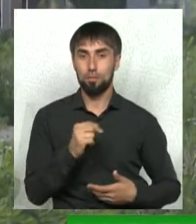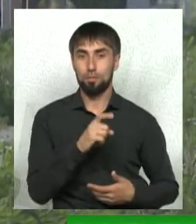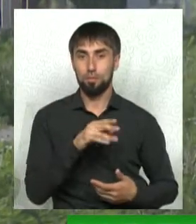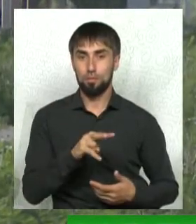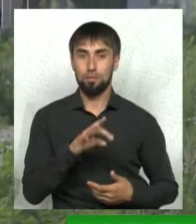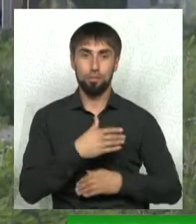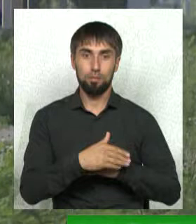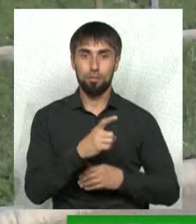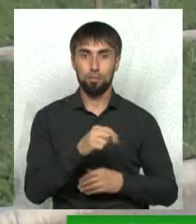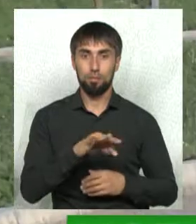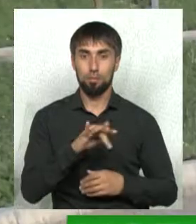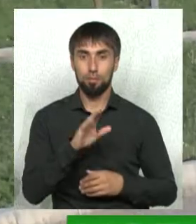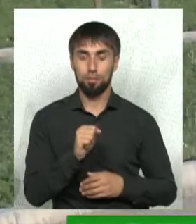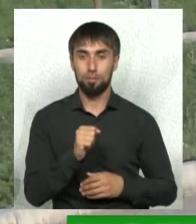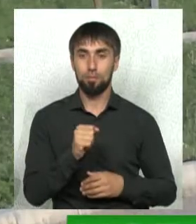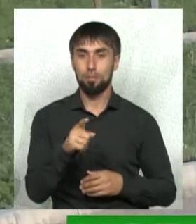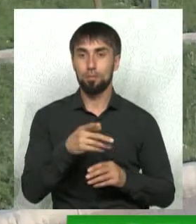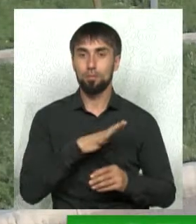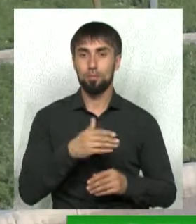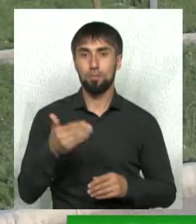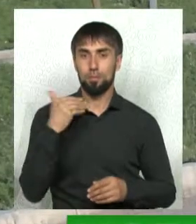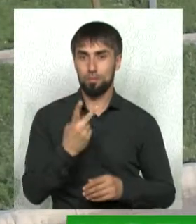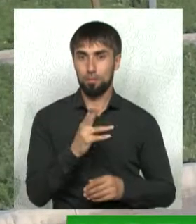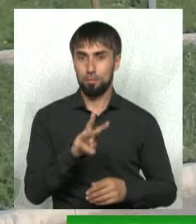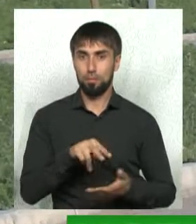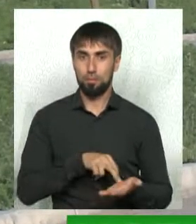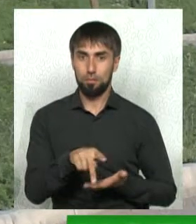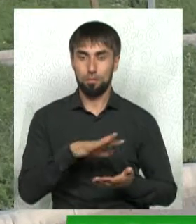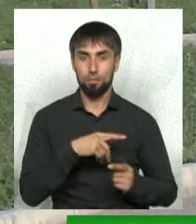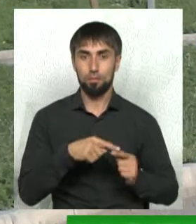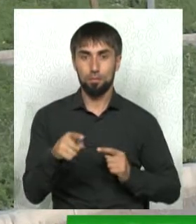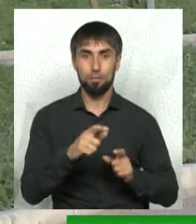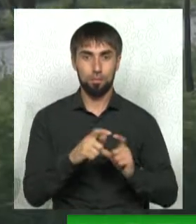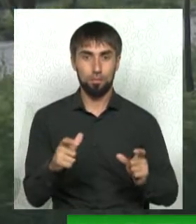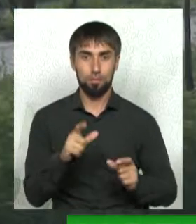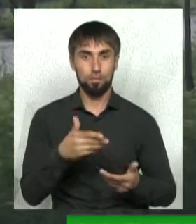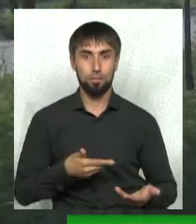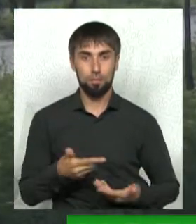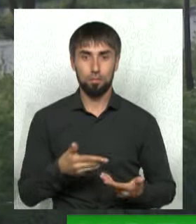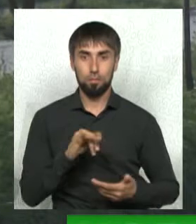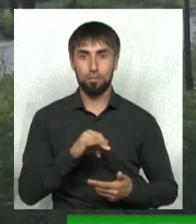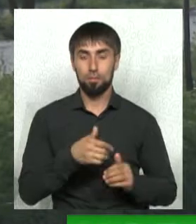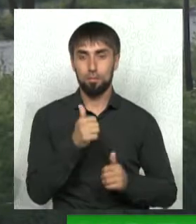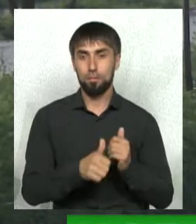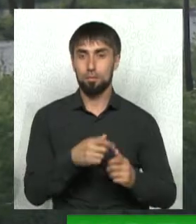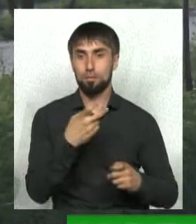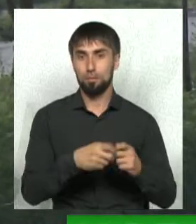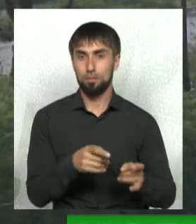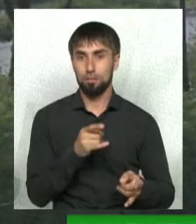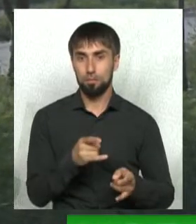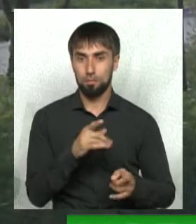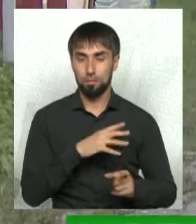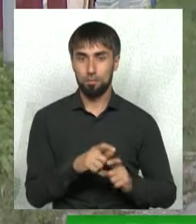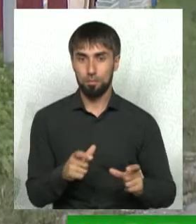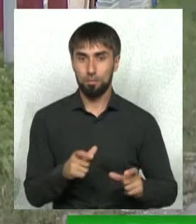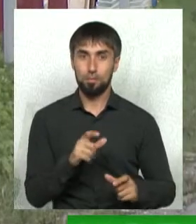каналом по улице Халухоева. До ближайшей школы 2 километра. Преодолевать их приходится пешком из-за частых поломок школьного